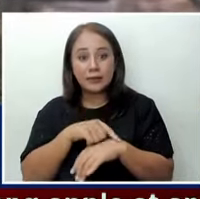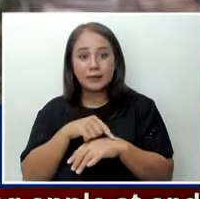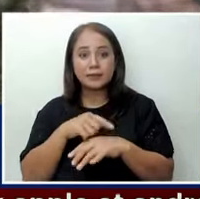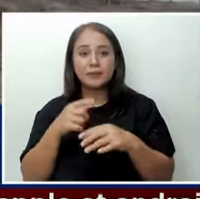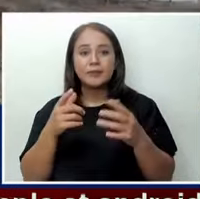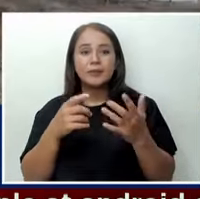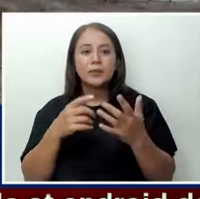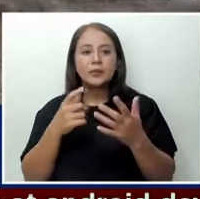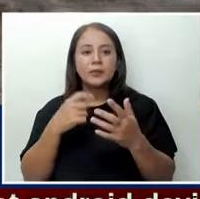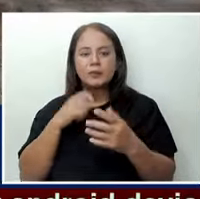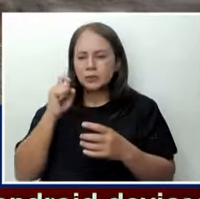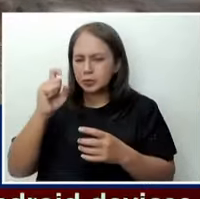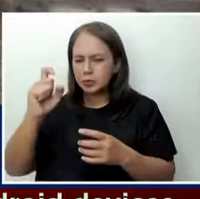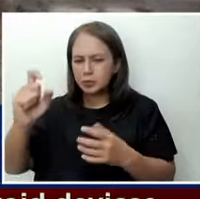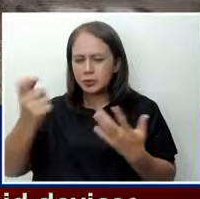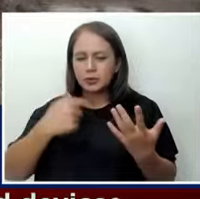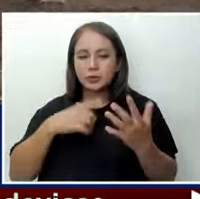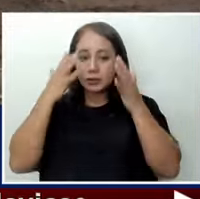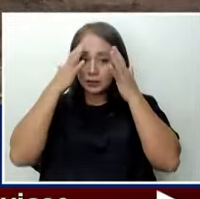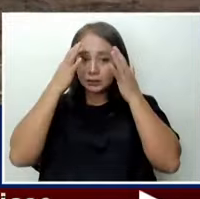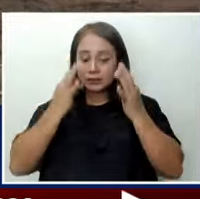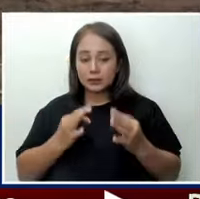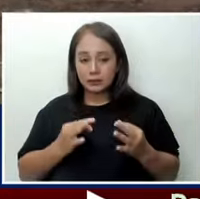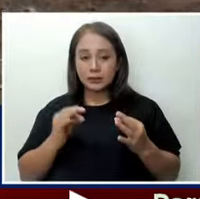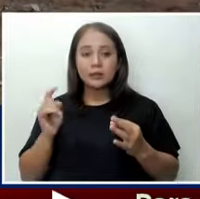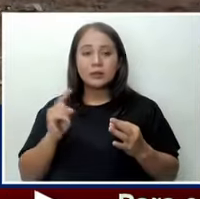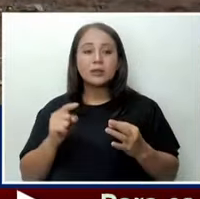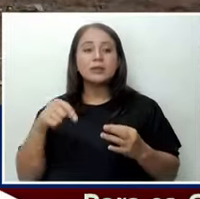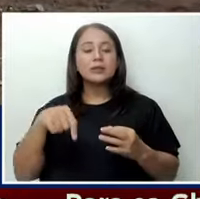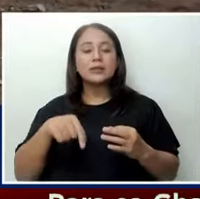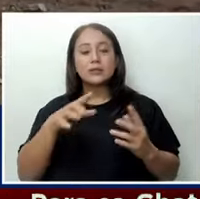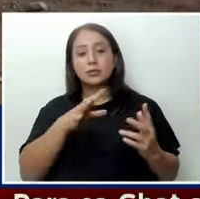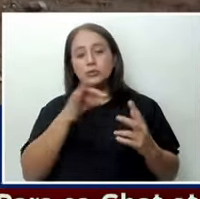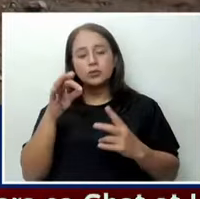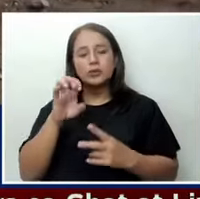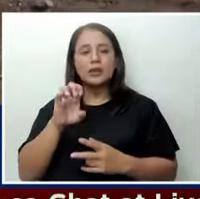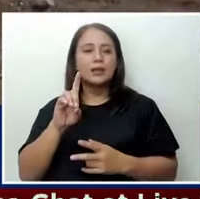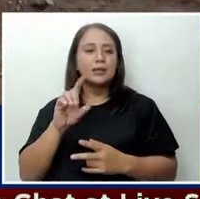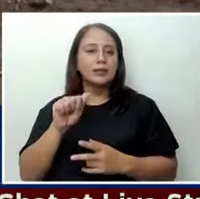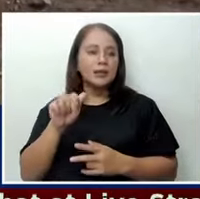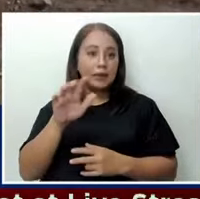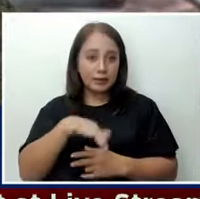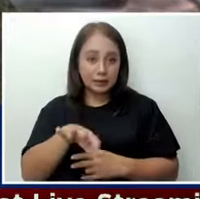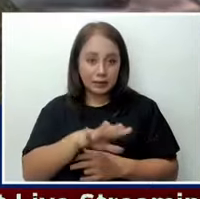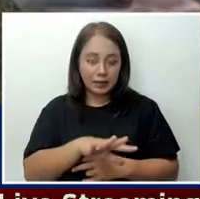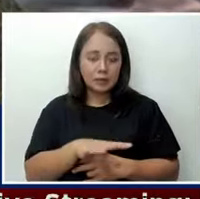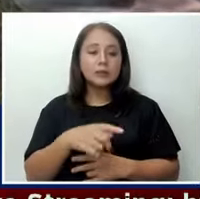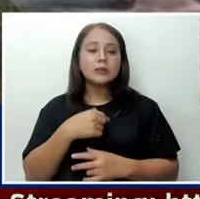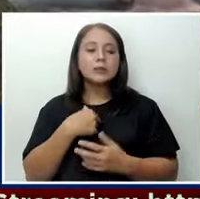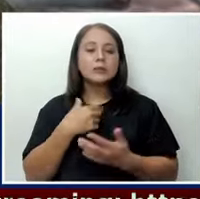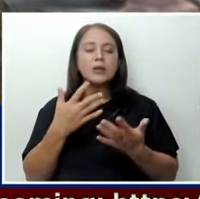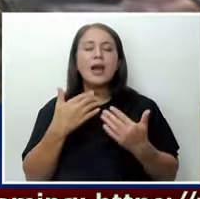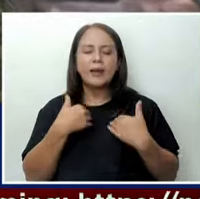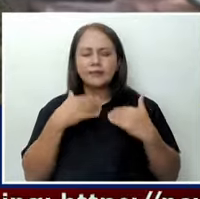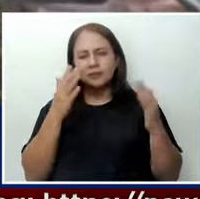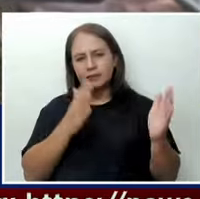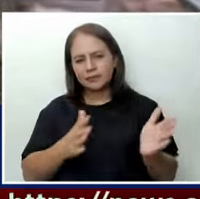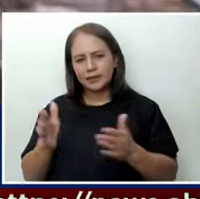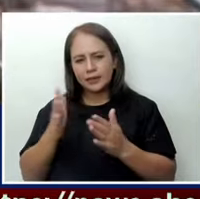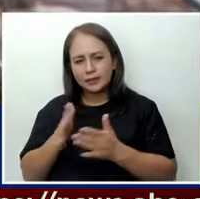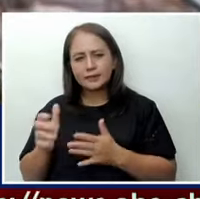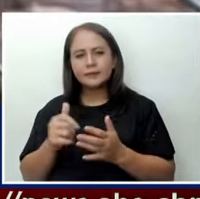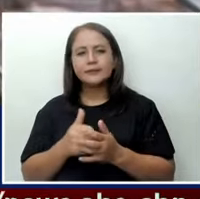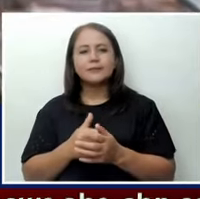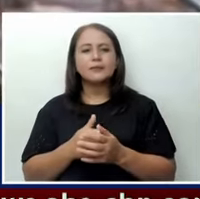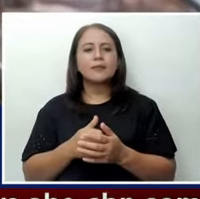we have to fast track. Na-decide na lang ito na it will be one of the EDCA sites. Diba? So there will be planning. May